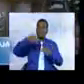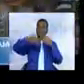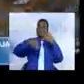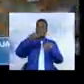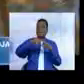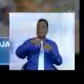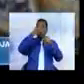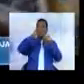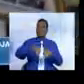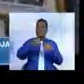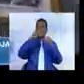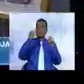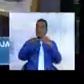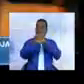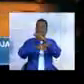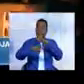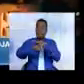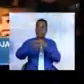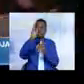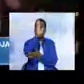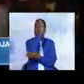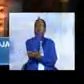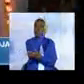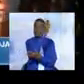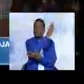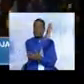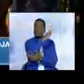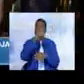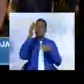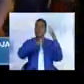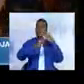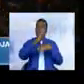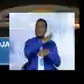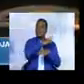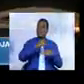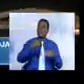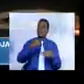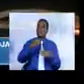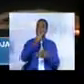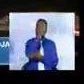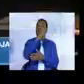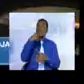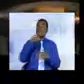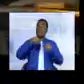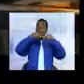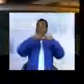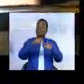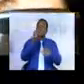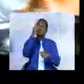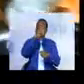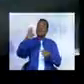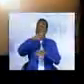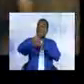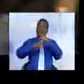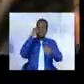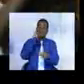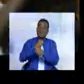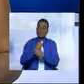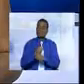tribunal coutumier sous l'arbre à Palabre, un arbre centenaire et qui est le chêne du royaume